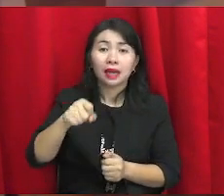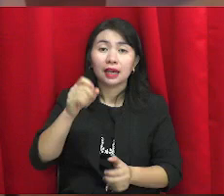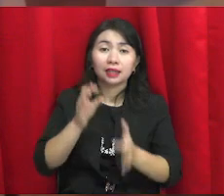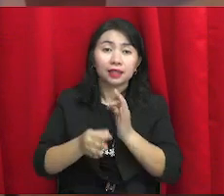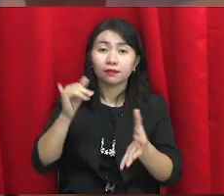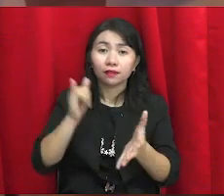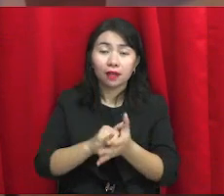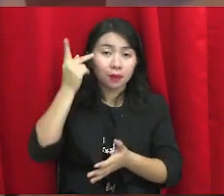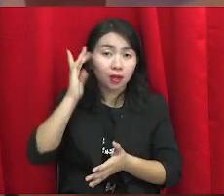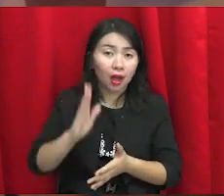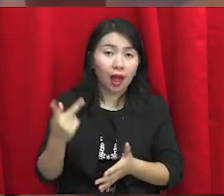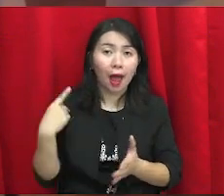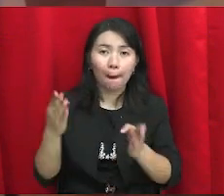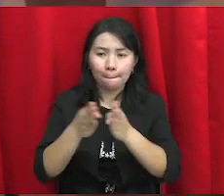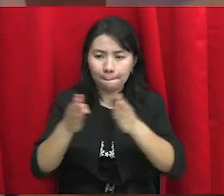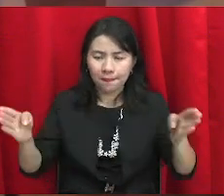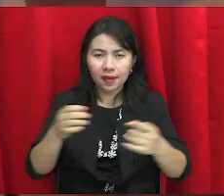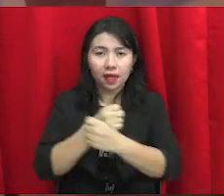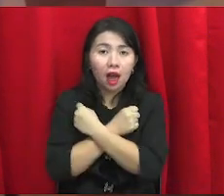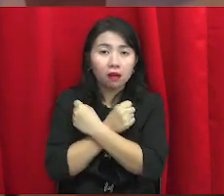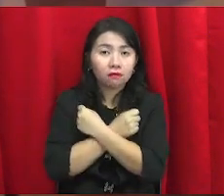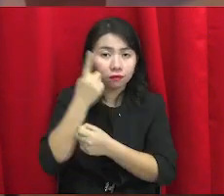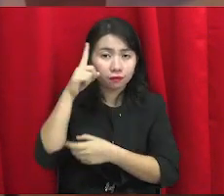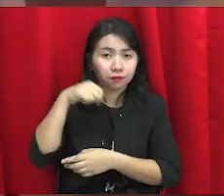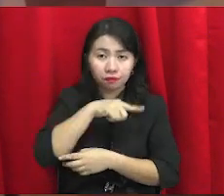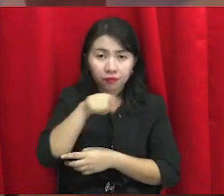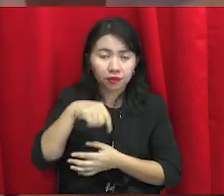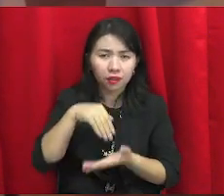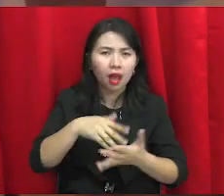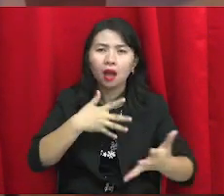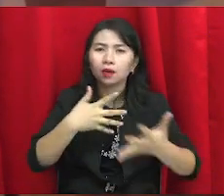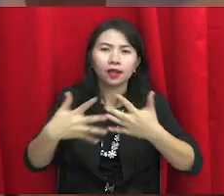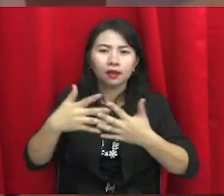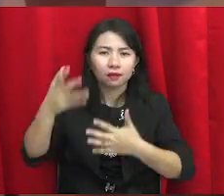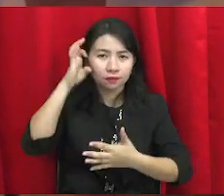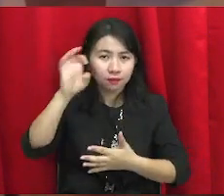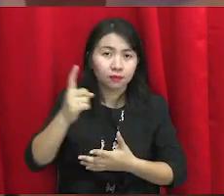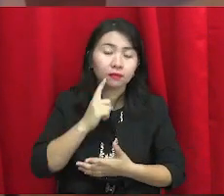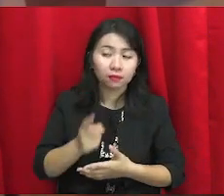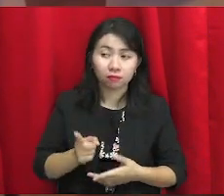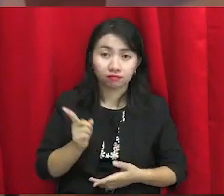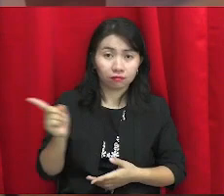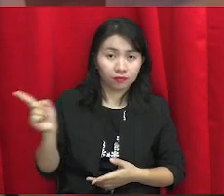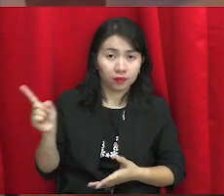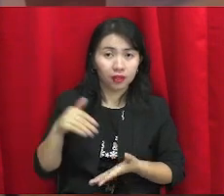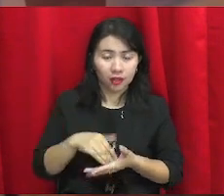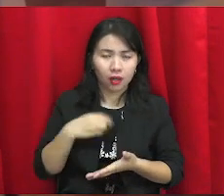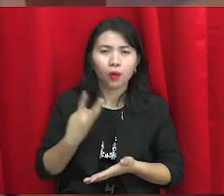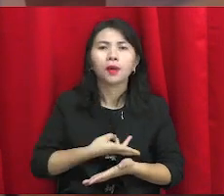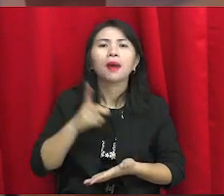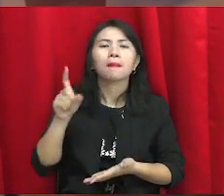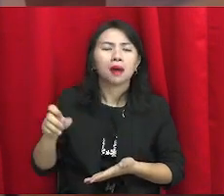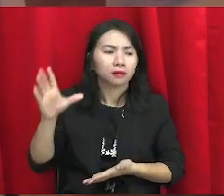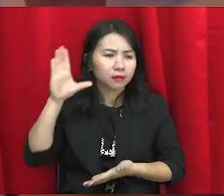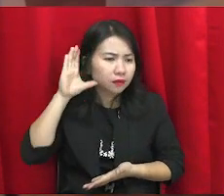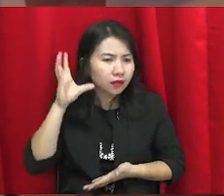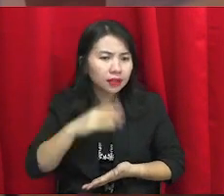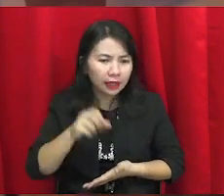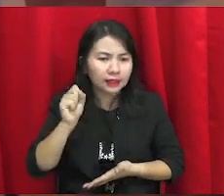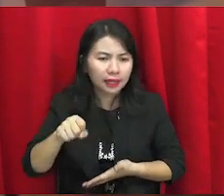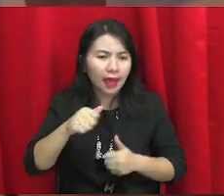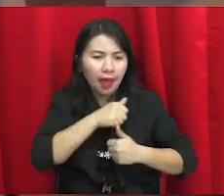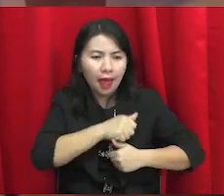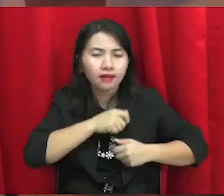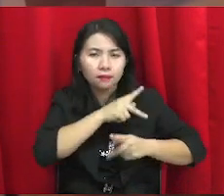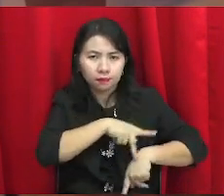siyang malaki yung concern at pagmamahal sa atin, eh, pambihira, kung ano man ang sasabihin niya, eh, dapat palagi nating pakinggan at dapat nating ma-appreciate po